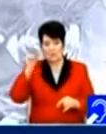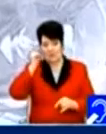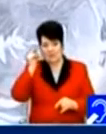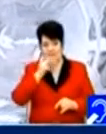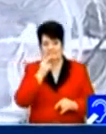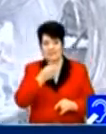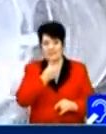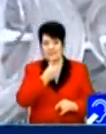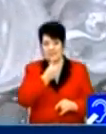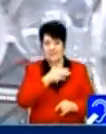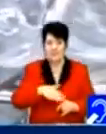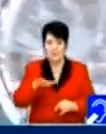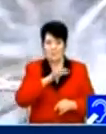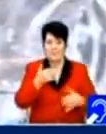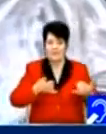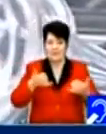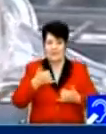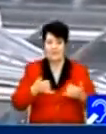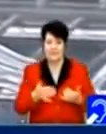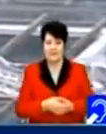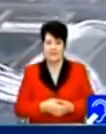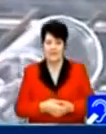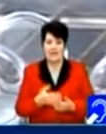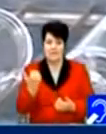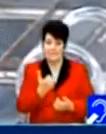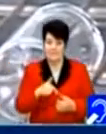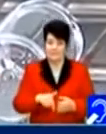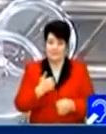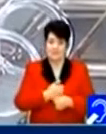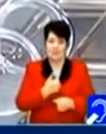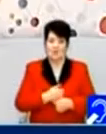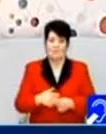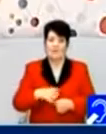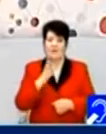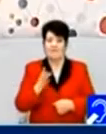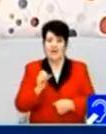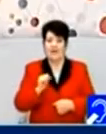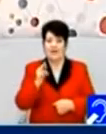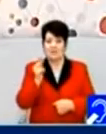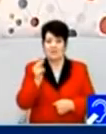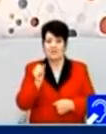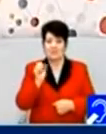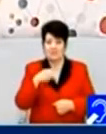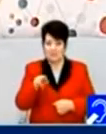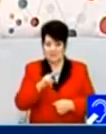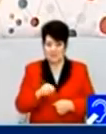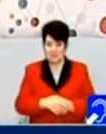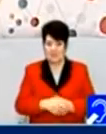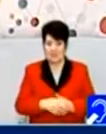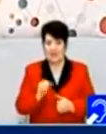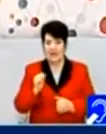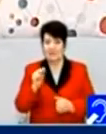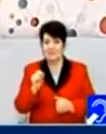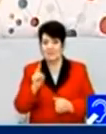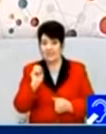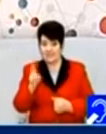multe experimente în domeniul chimiei. Pentru săptămâna asta când lucrăm va fi titrarea acidului acetil salicilic într-o